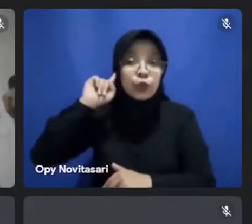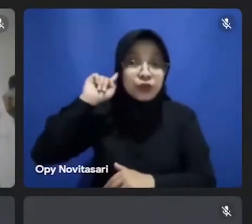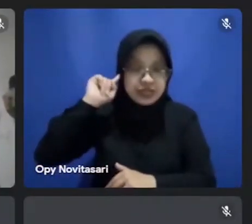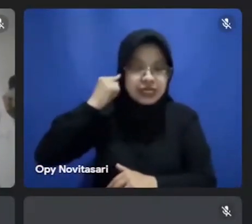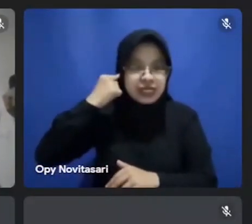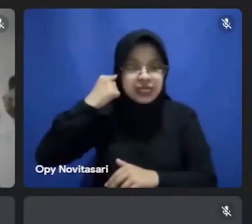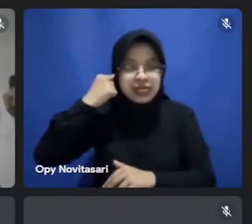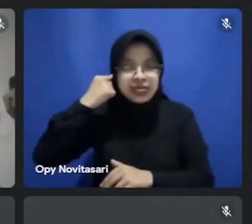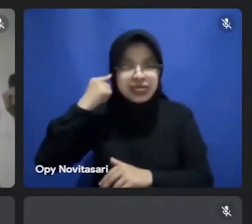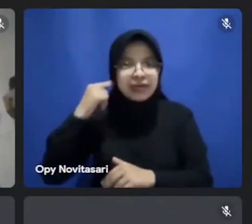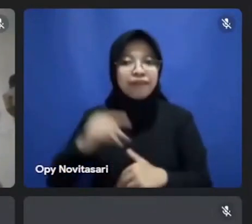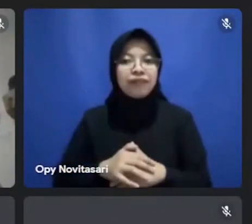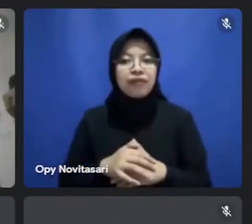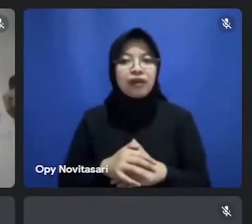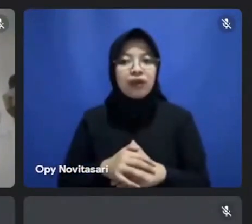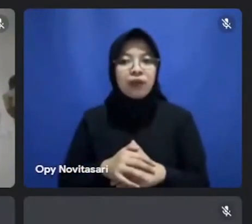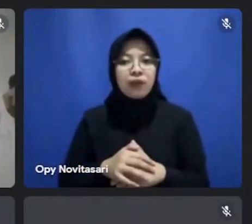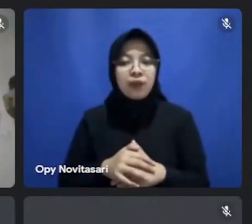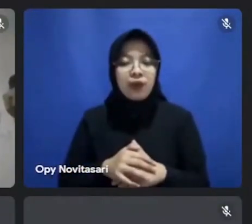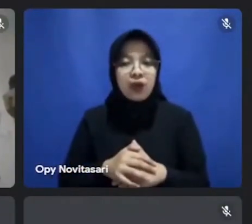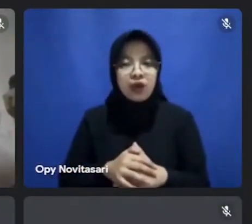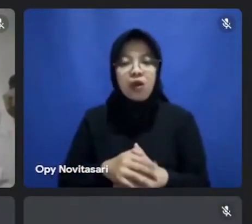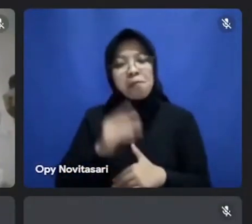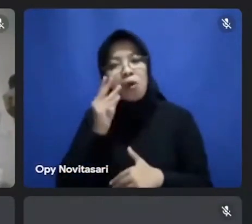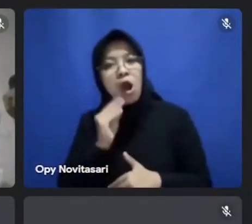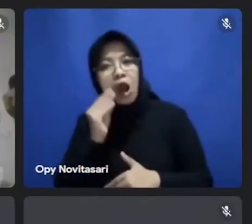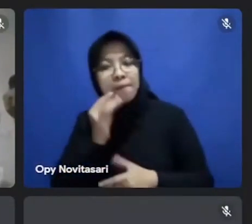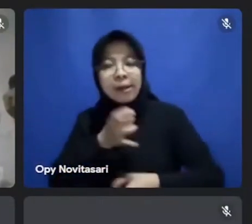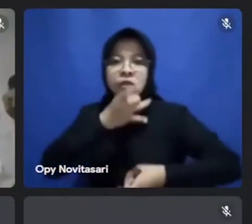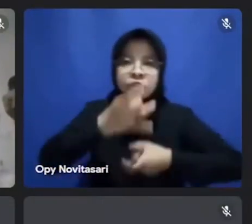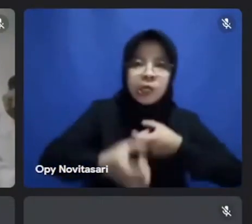tuli dan dia menyampaikan pengalamannya